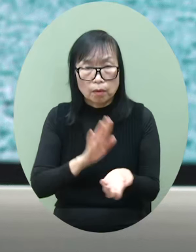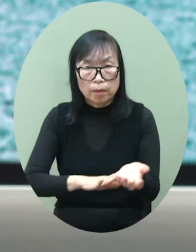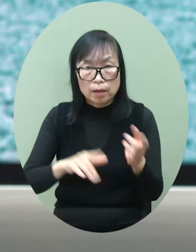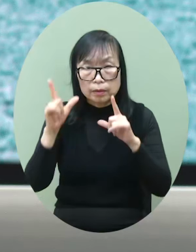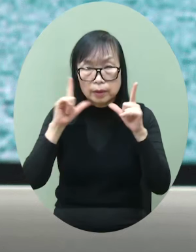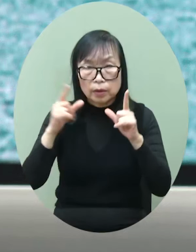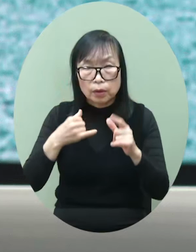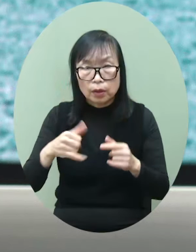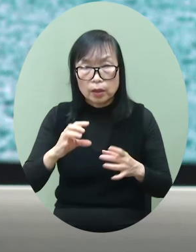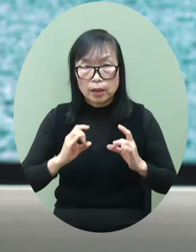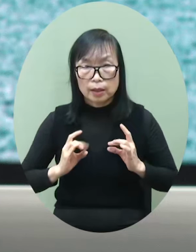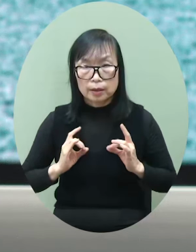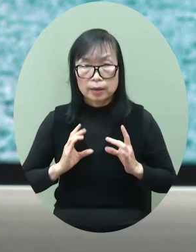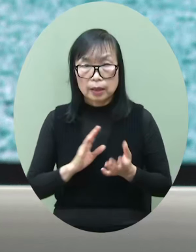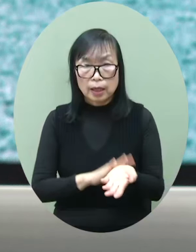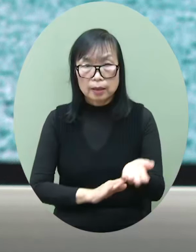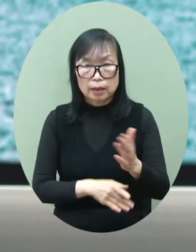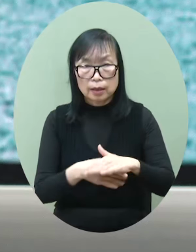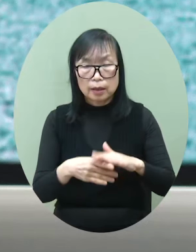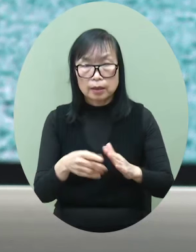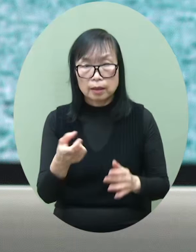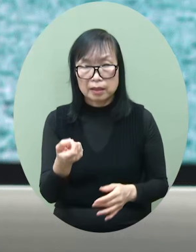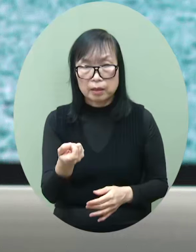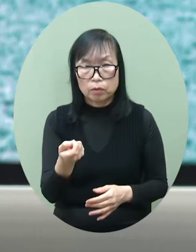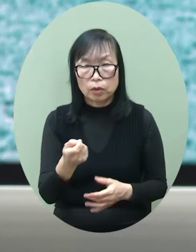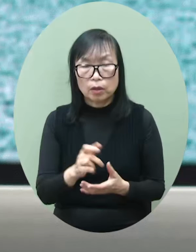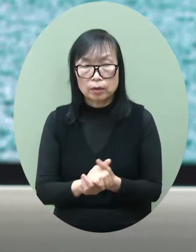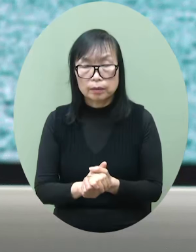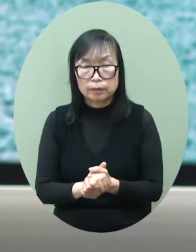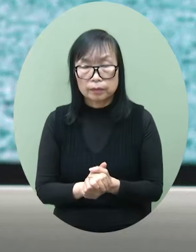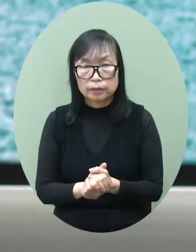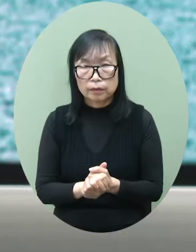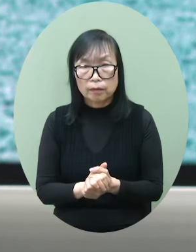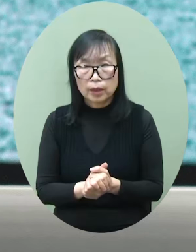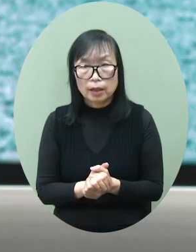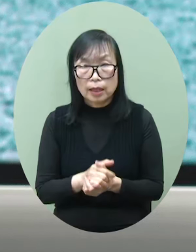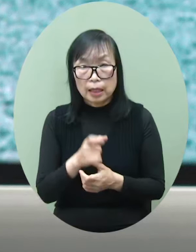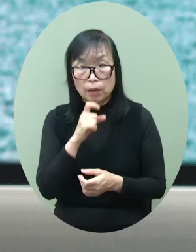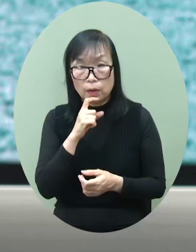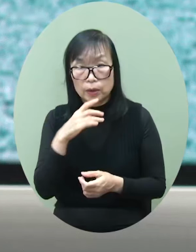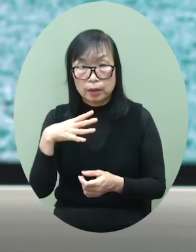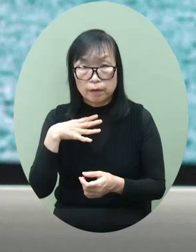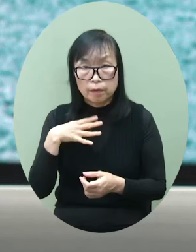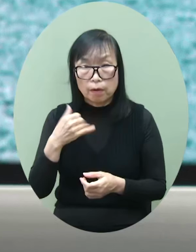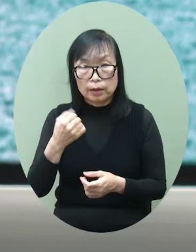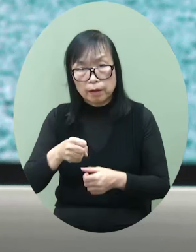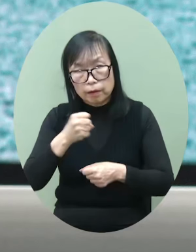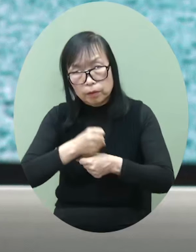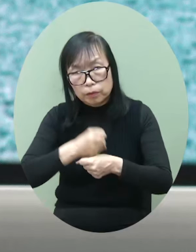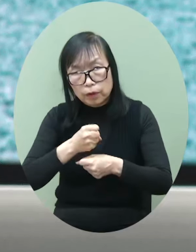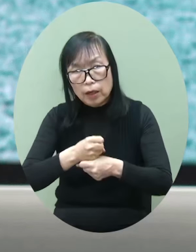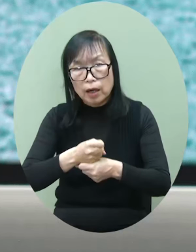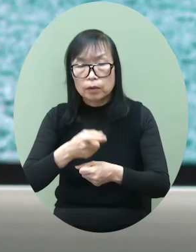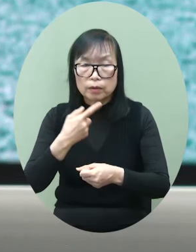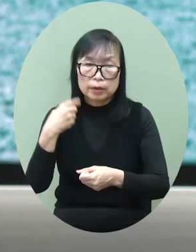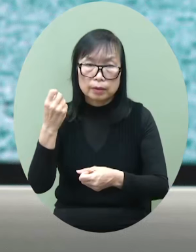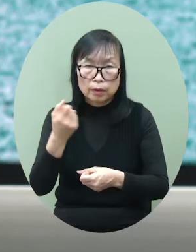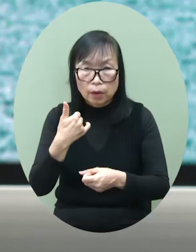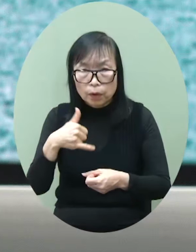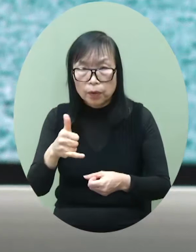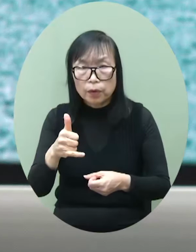去施加醫生看的可能會少了當然也會有一個情況就是上班之後些人才去看病